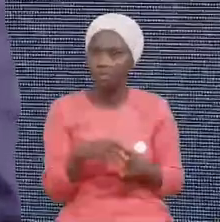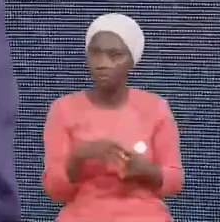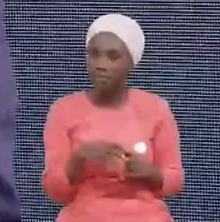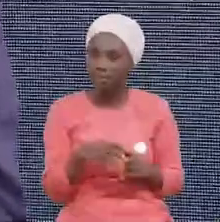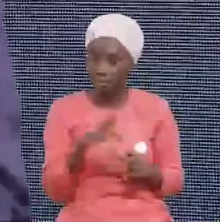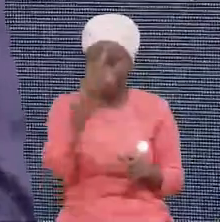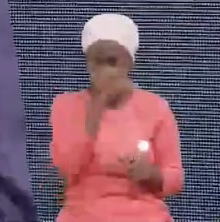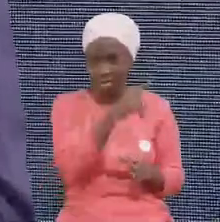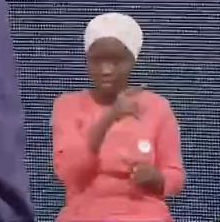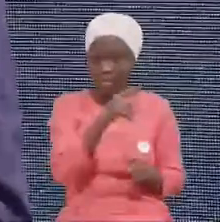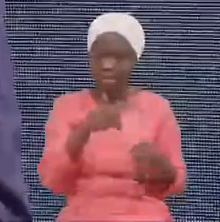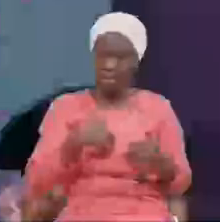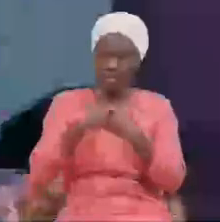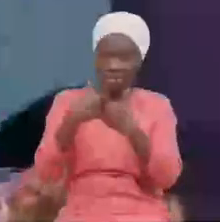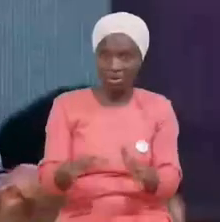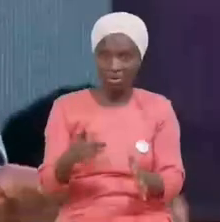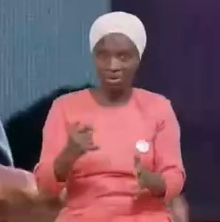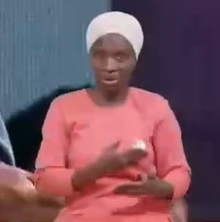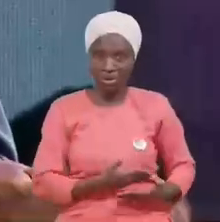il avait perdu le droit d'aînesse.